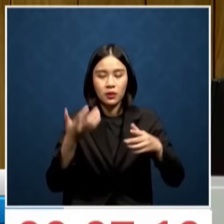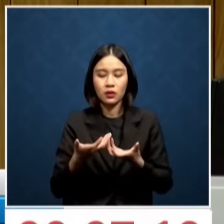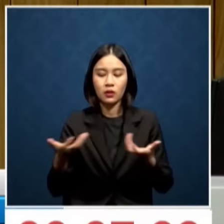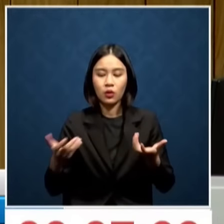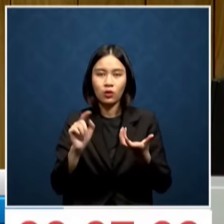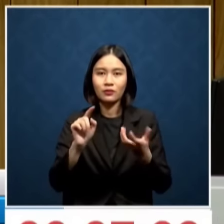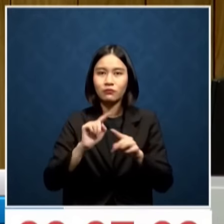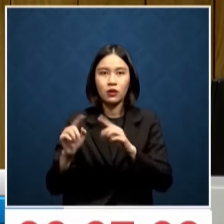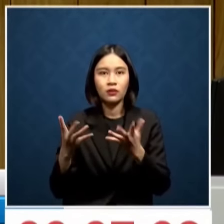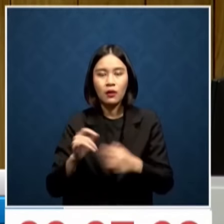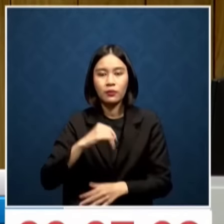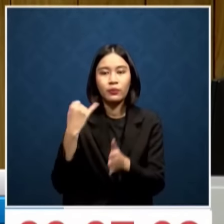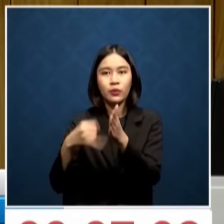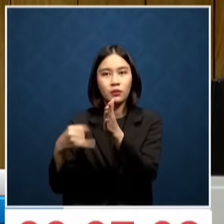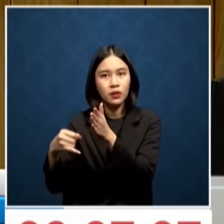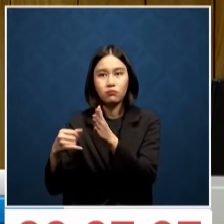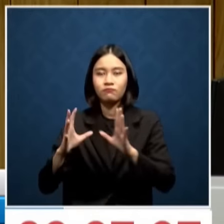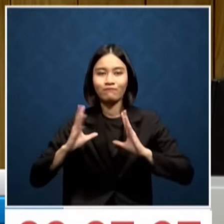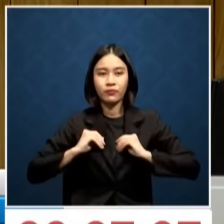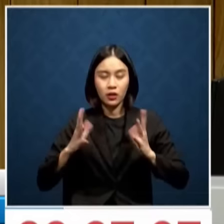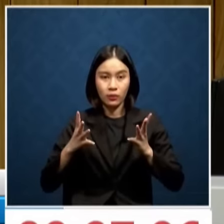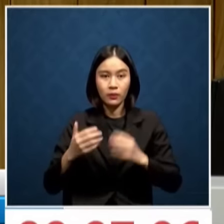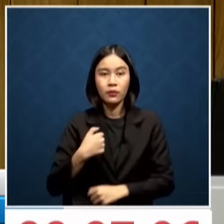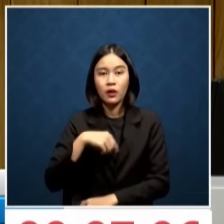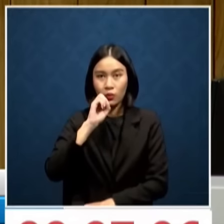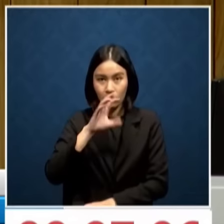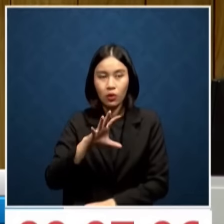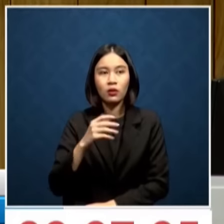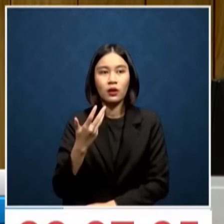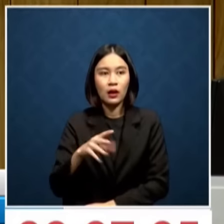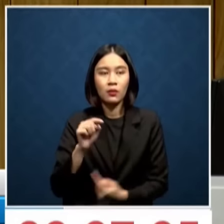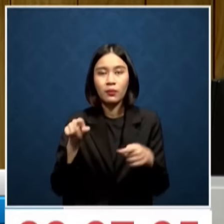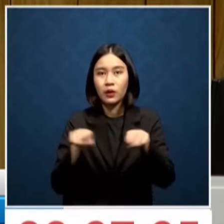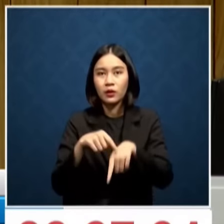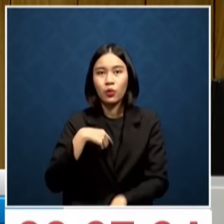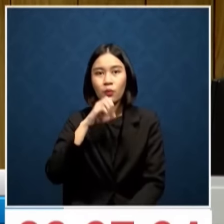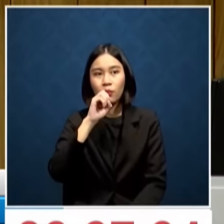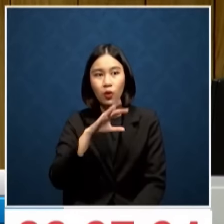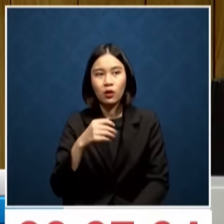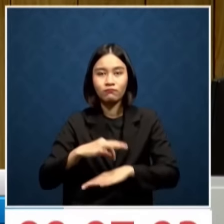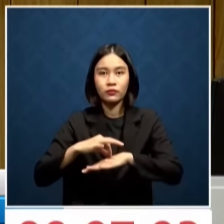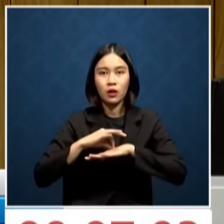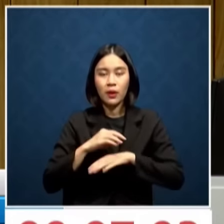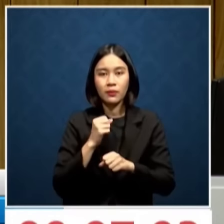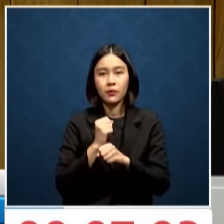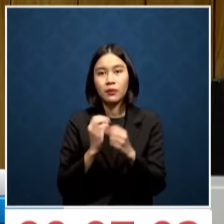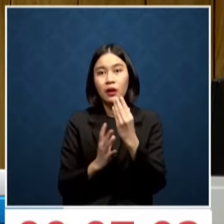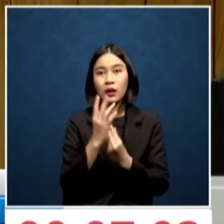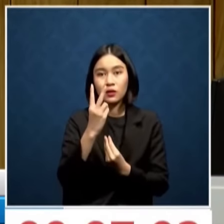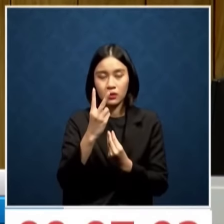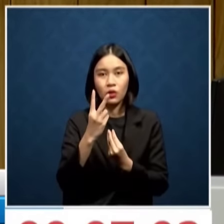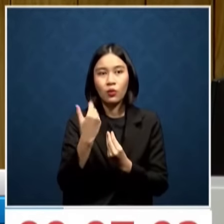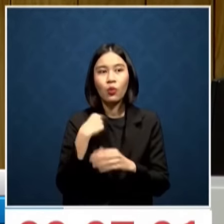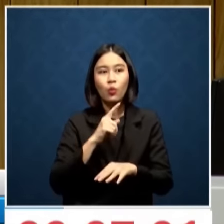ที่อะไรที่มันไม่ถูกต้องเนี่ยเราไม่ยอมเด็ดขาดขอยืนยันนะครับเหมือนที่ผมบอกนะอาจารย์ผมเพิ่งมาทำงานได้2อาทิตย์นะครับ